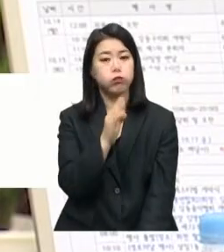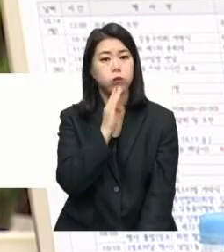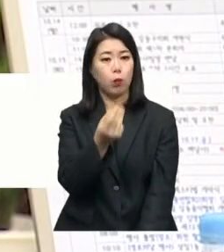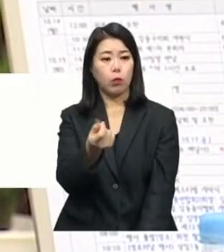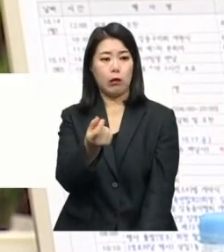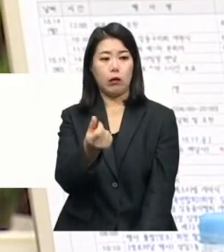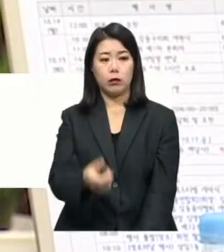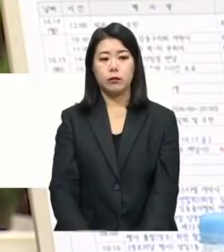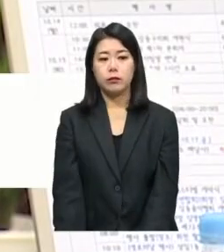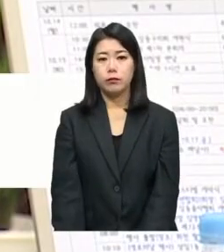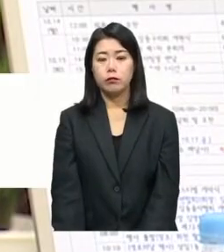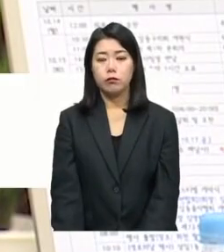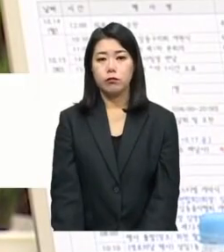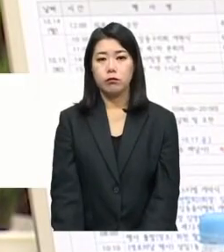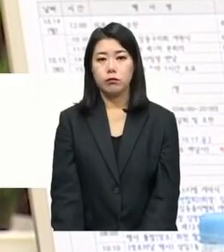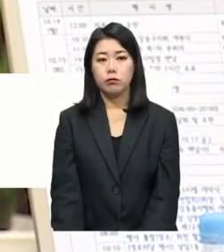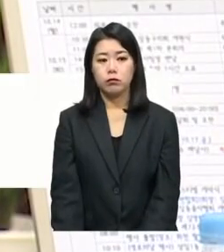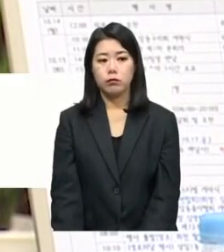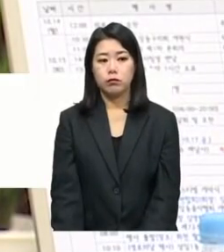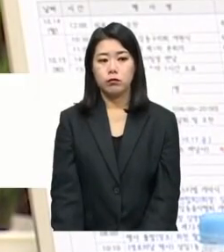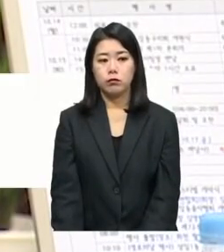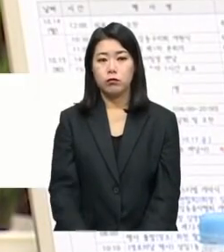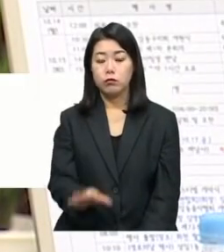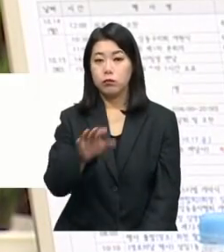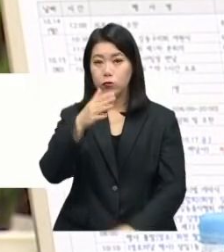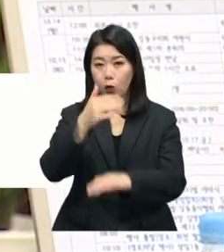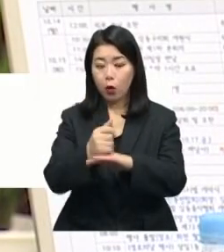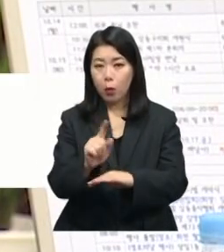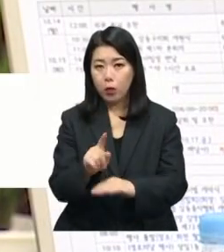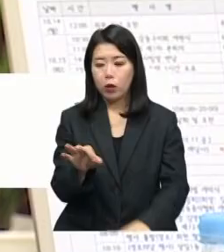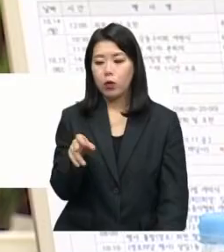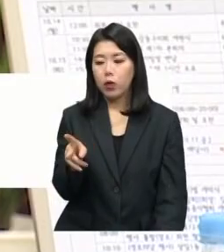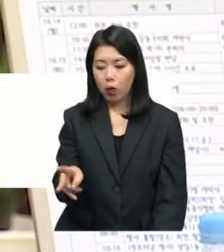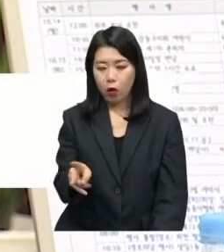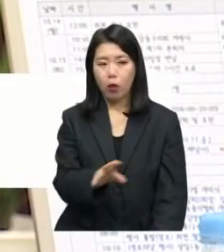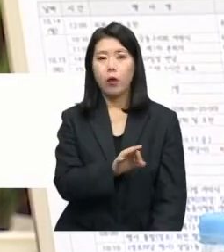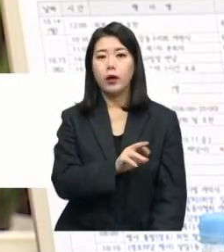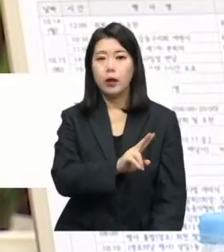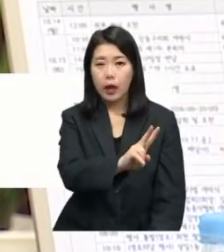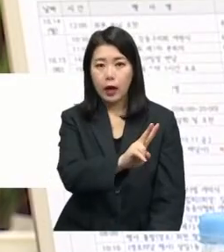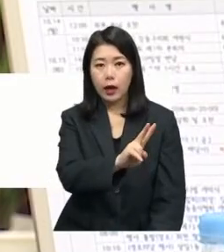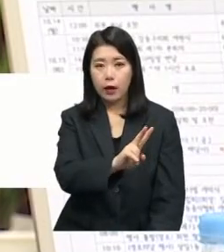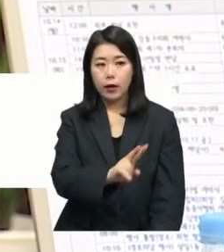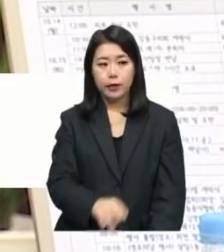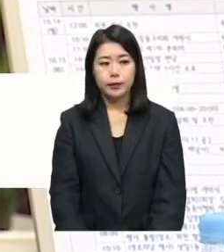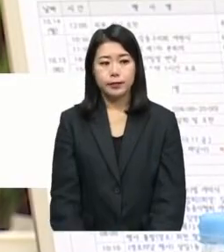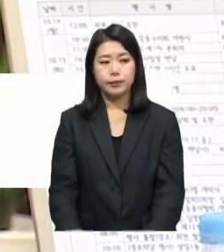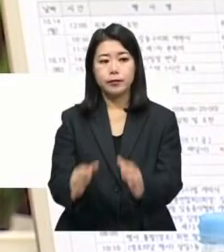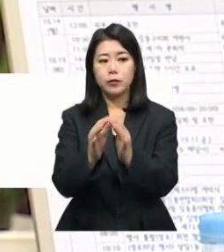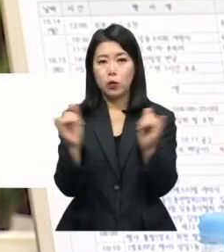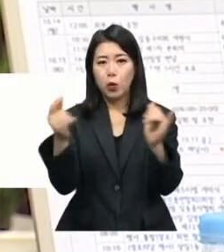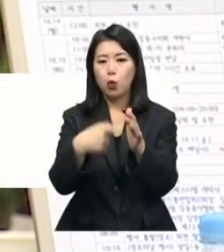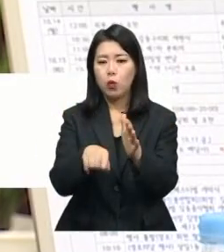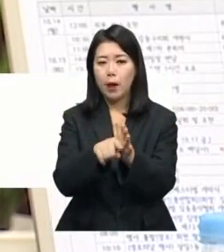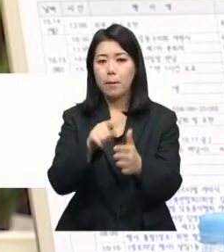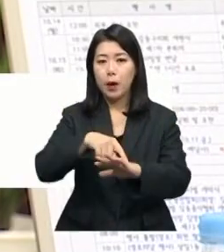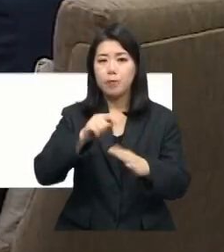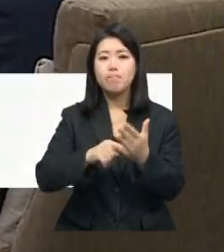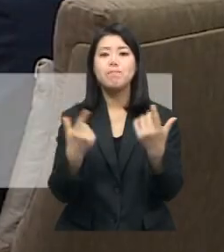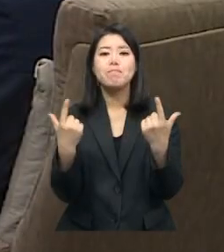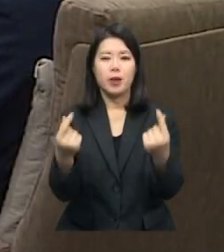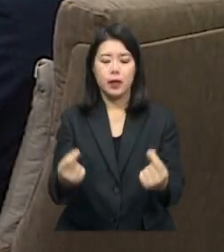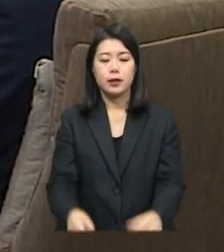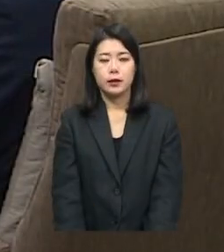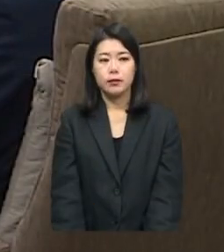꼽을 정도밖에 안 됩니다. 왜? 결국은 여당이 되든 야당이 되든 주민을 위한다는 건 똑같다는